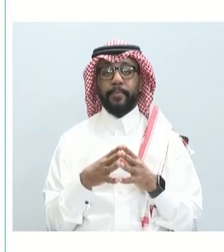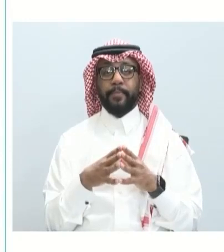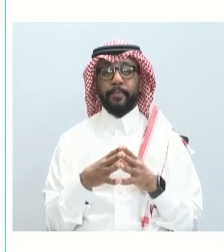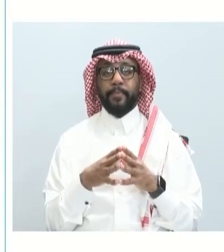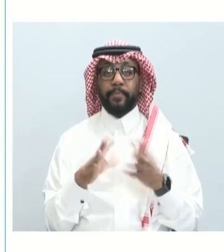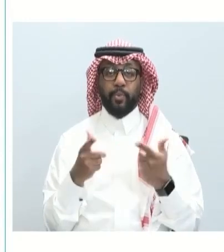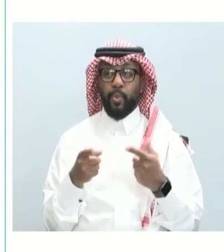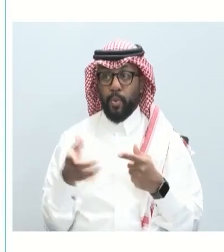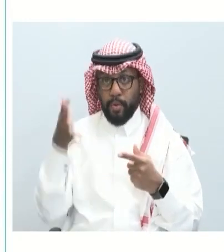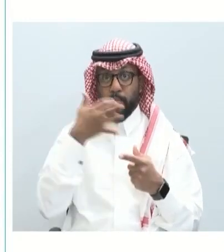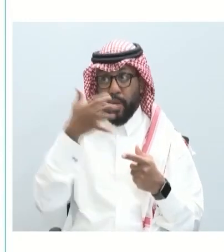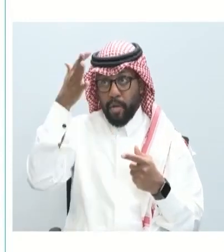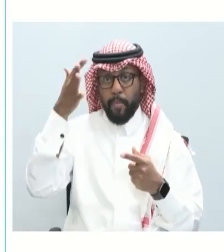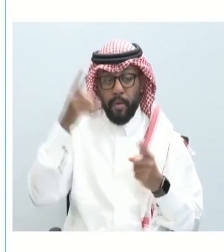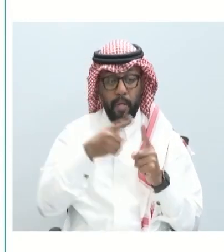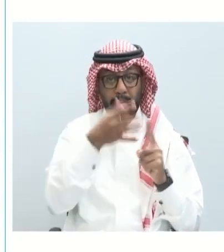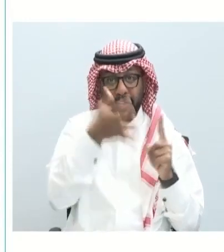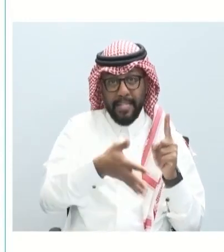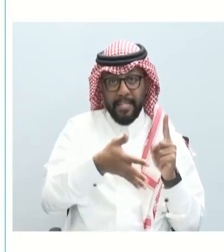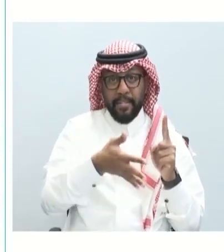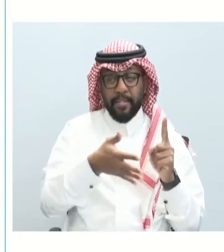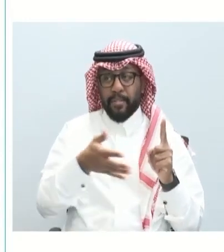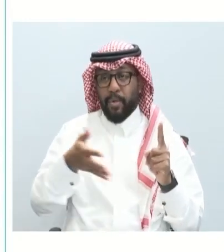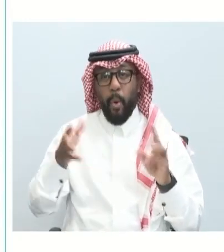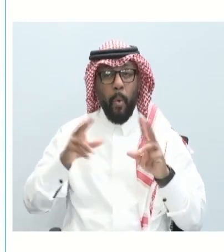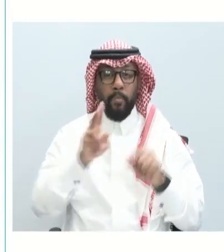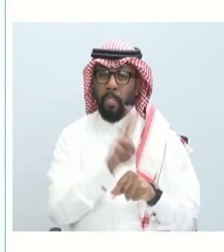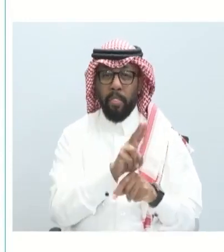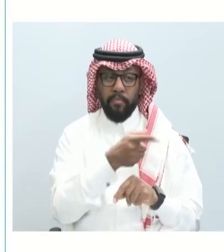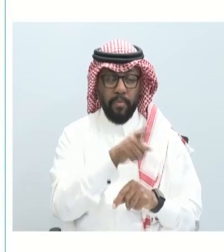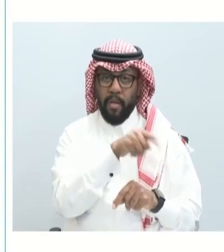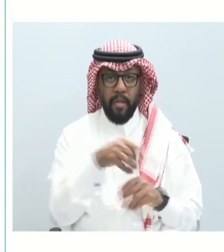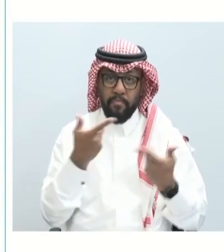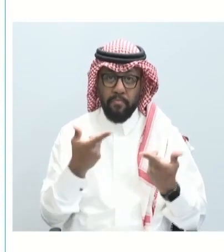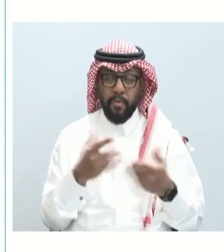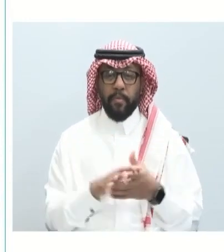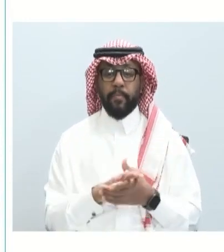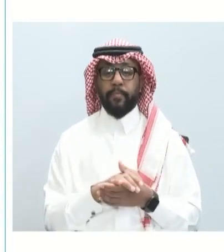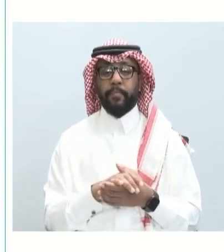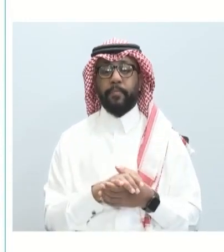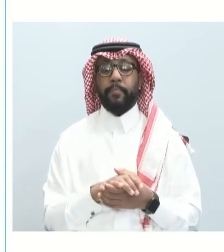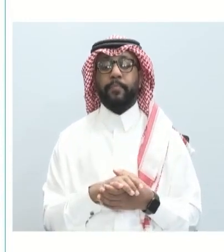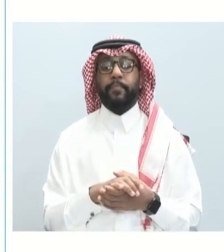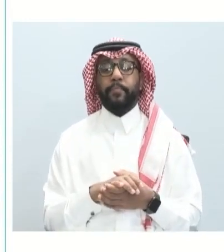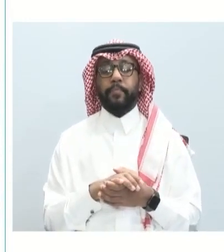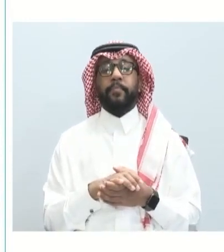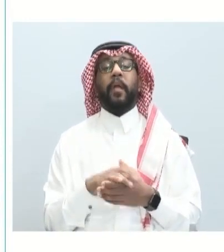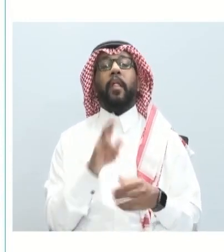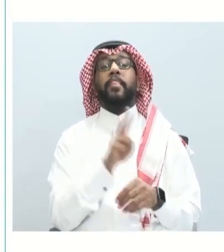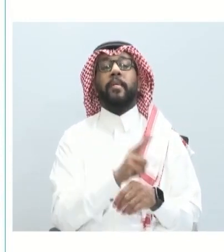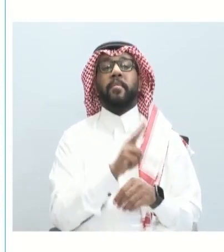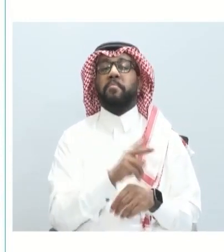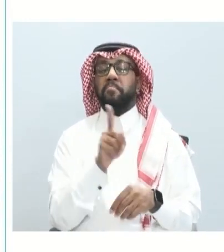من يقول انها كاذبه احسنتم احسنتم احسنتم القضيه كاذبه